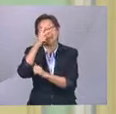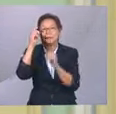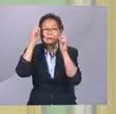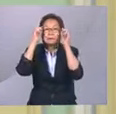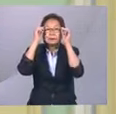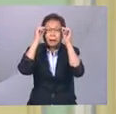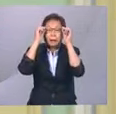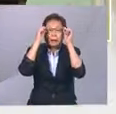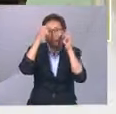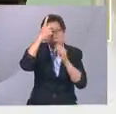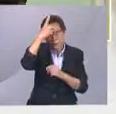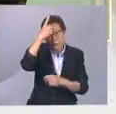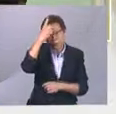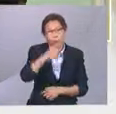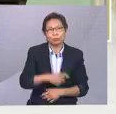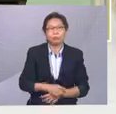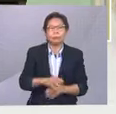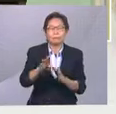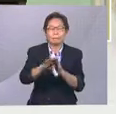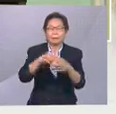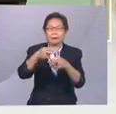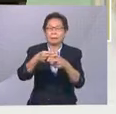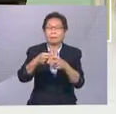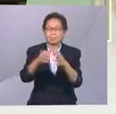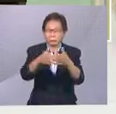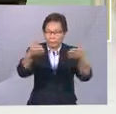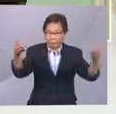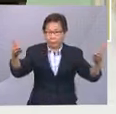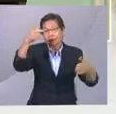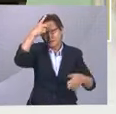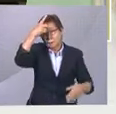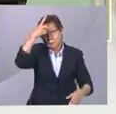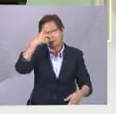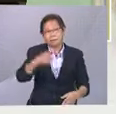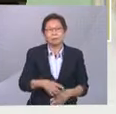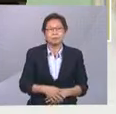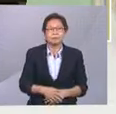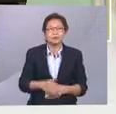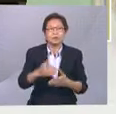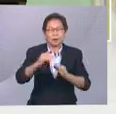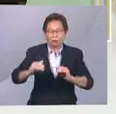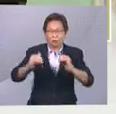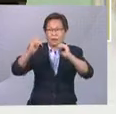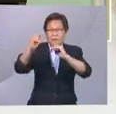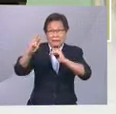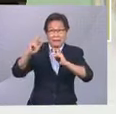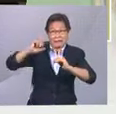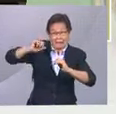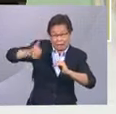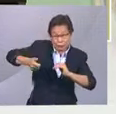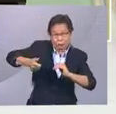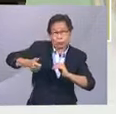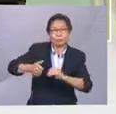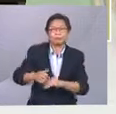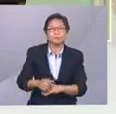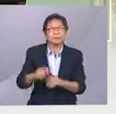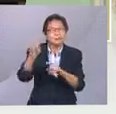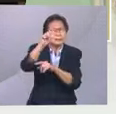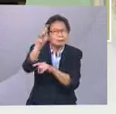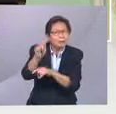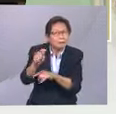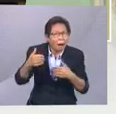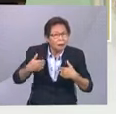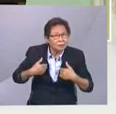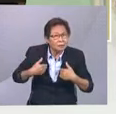tumit freezer izin dari bernama Abay ada terima Suki fase ketiga piece.iso aset persoalan